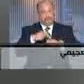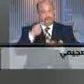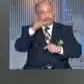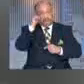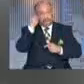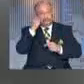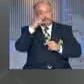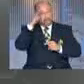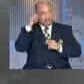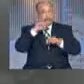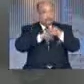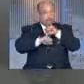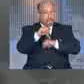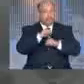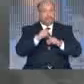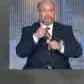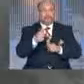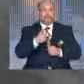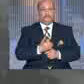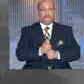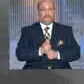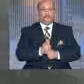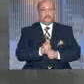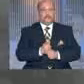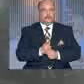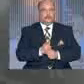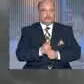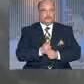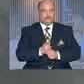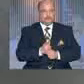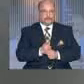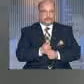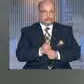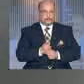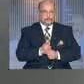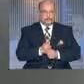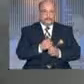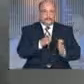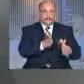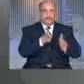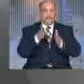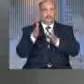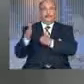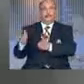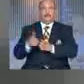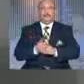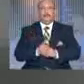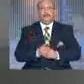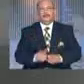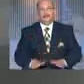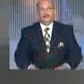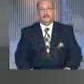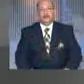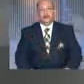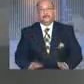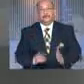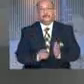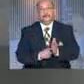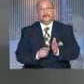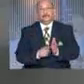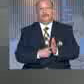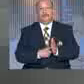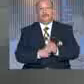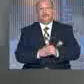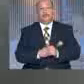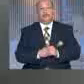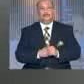السيدة وغيرها من استرجاع عافية نظرها. تفعيل القانون الذي سيدفع بموجبه